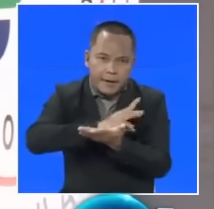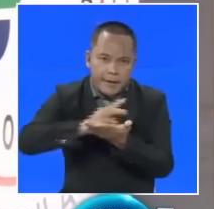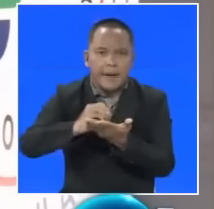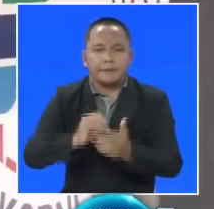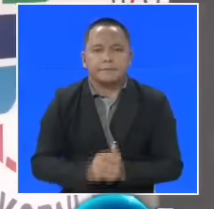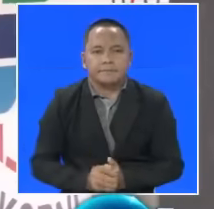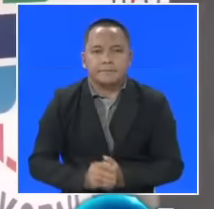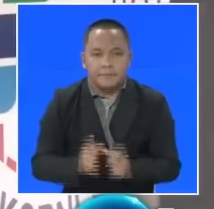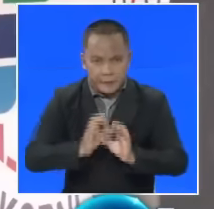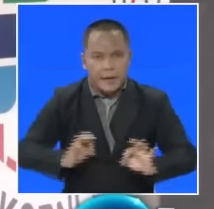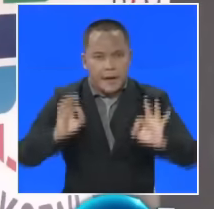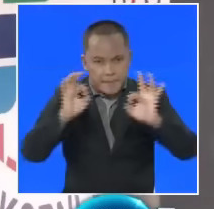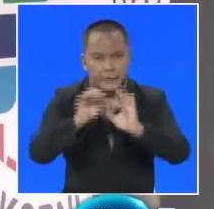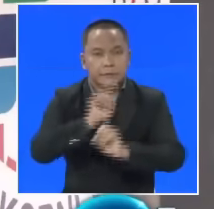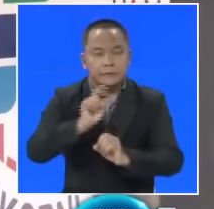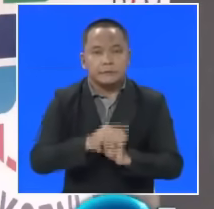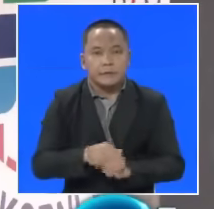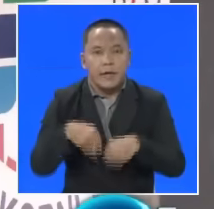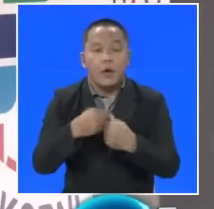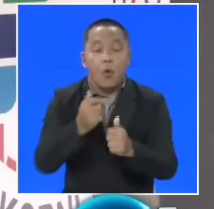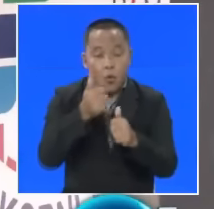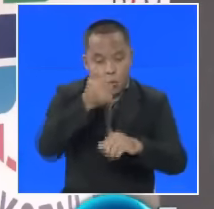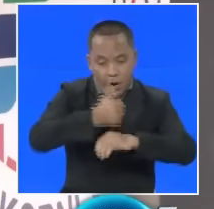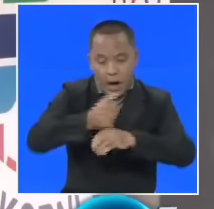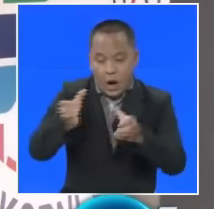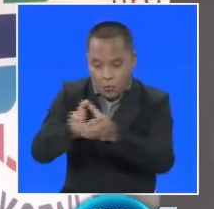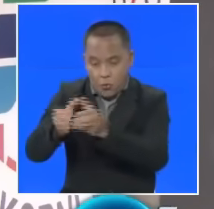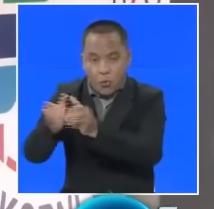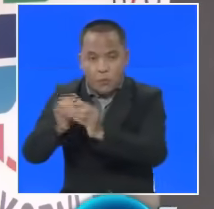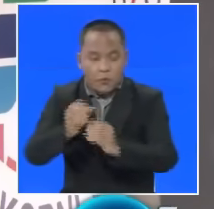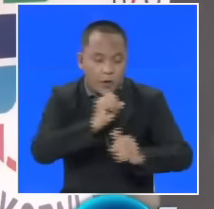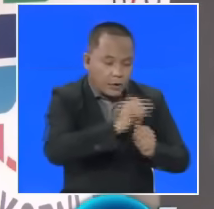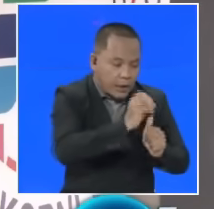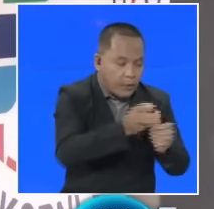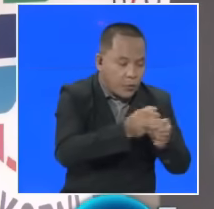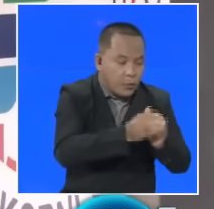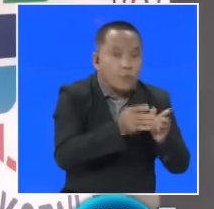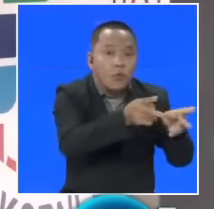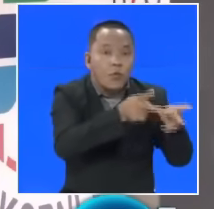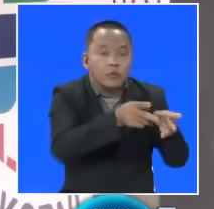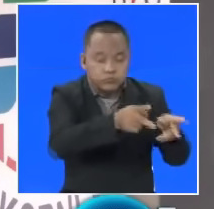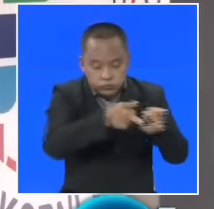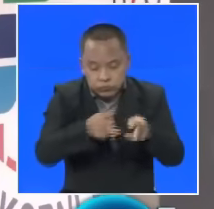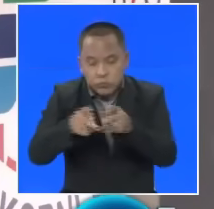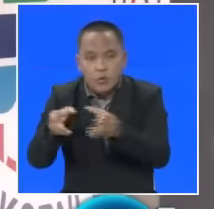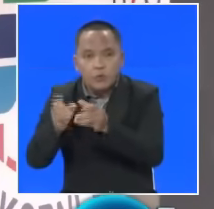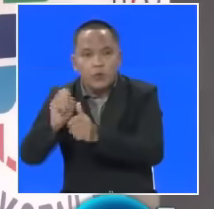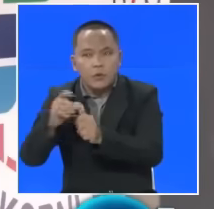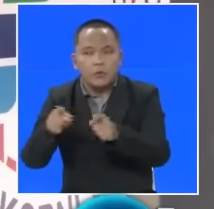กนี้นะครับส่วนมากเราจะให้หัวหน้าคิวไปแนะนำกับลูกน้องแต่ละกลุ่มเ